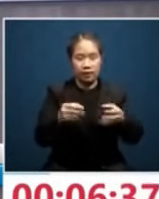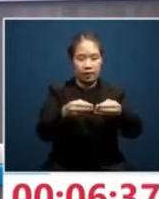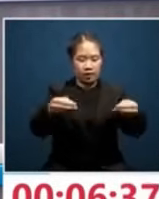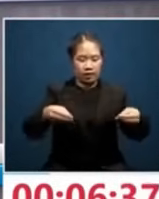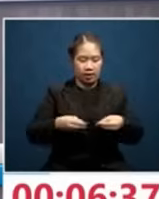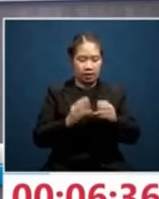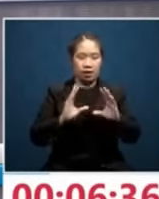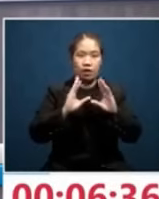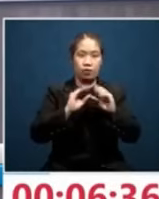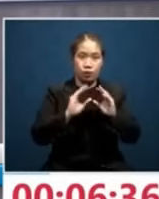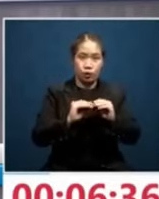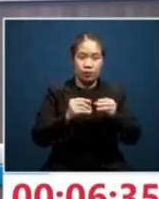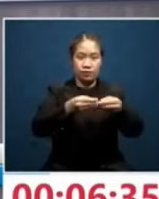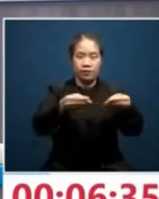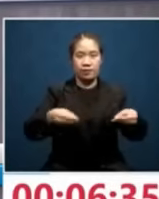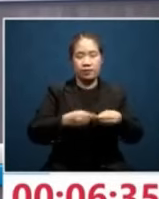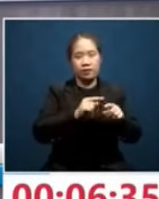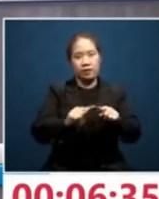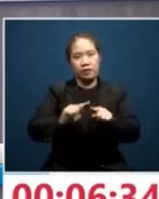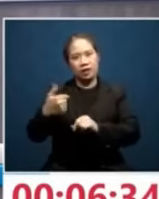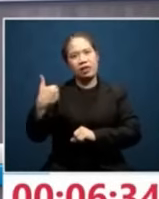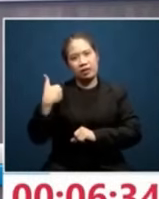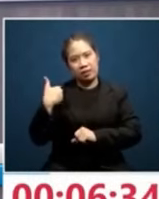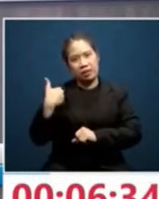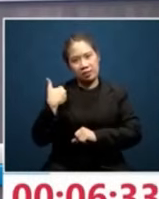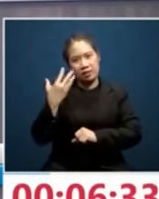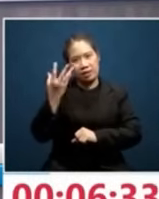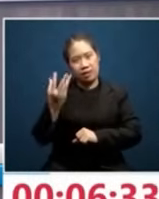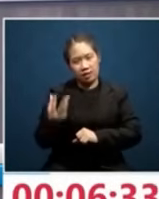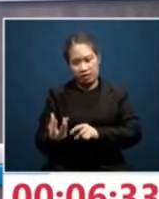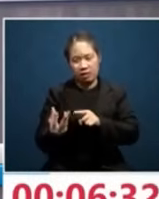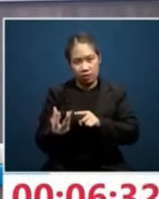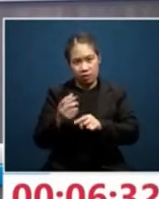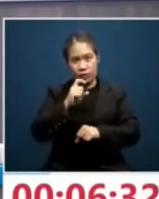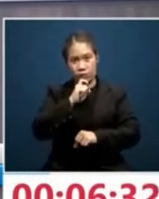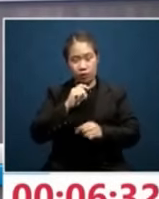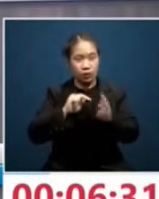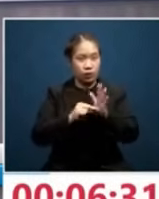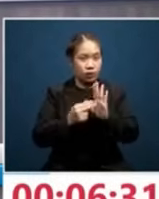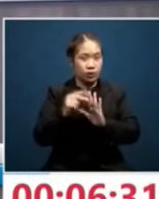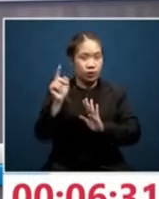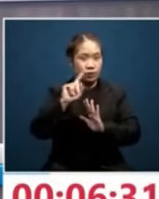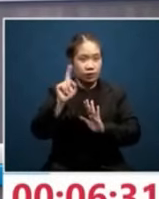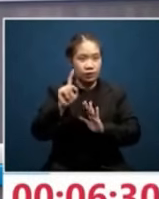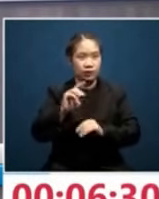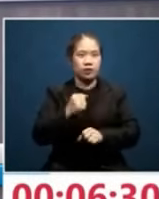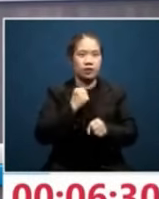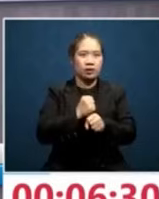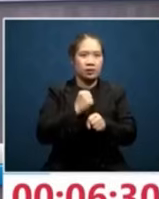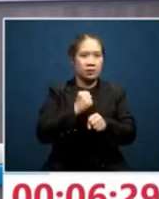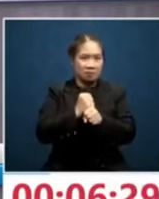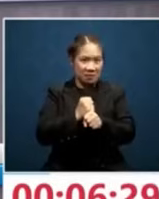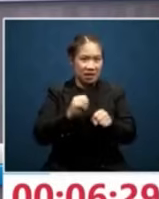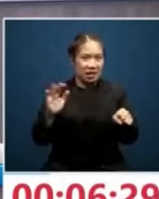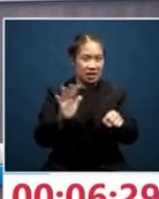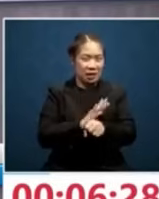ไหนก็เจอนะครับโดยเฉพาะนะครับในวงการปกครองท้องถิ่นครับนะครับที่ภาคอื่นไม่รู้ครับ